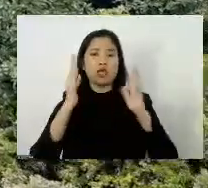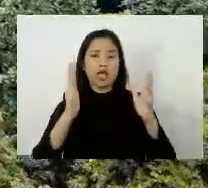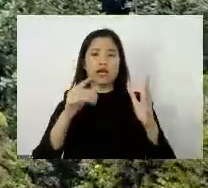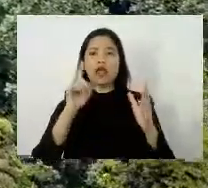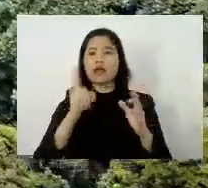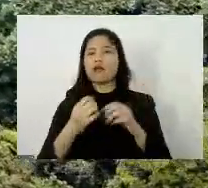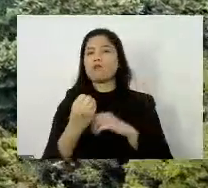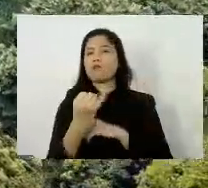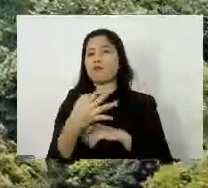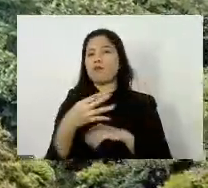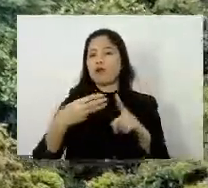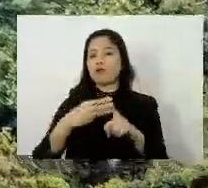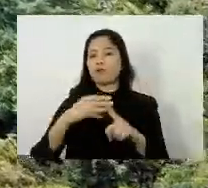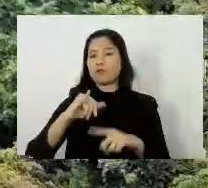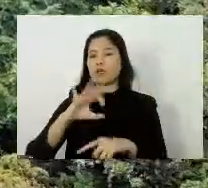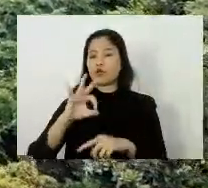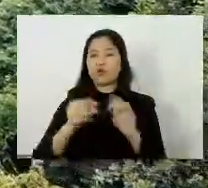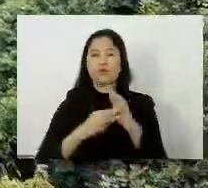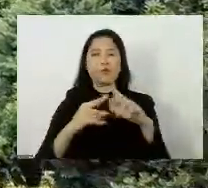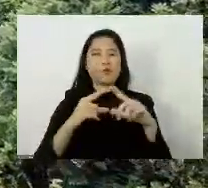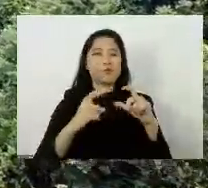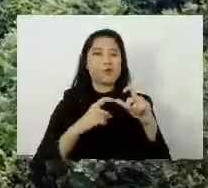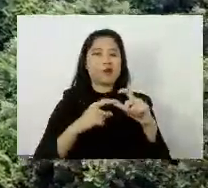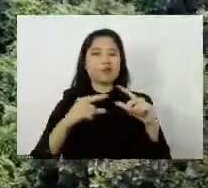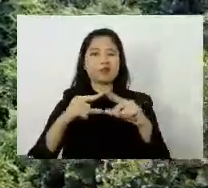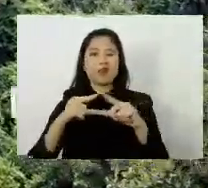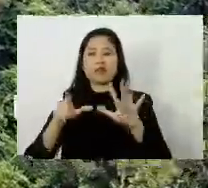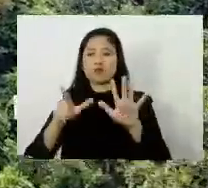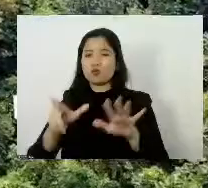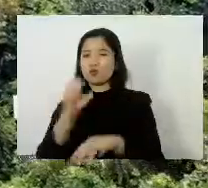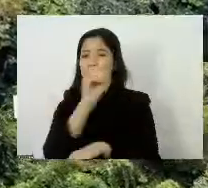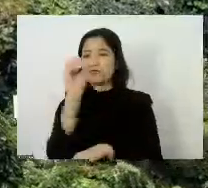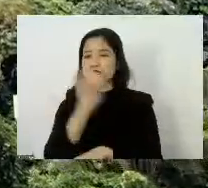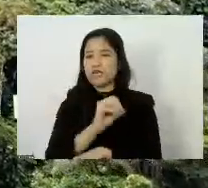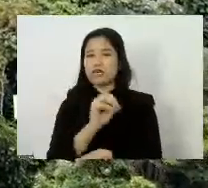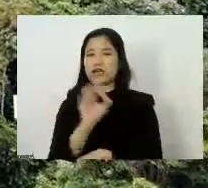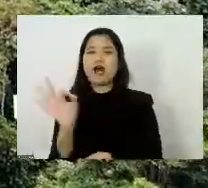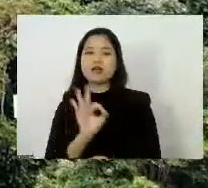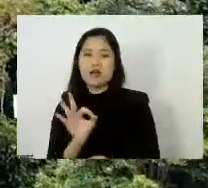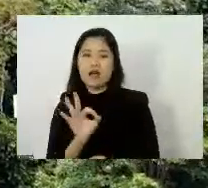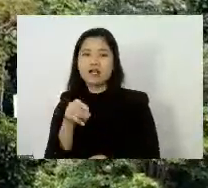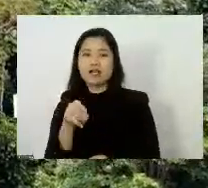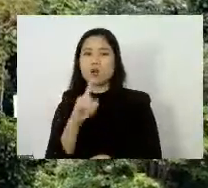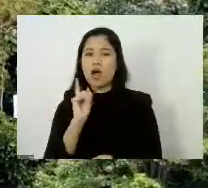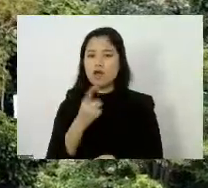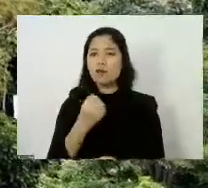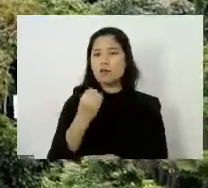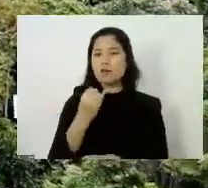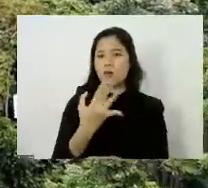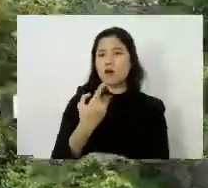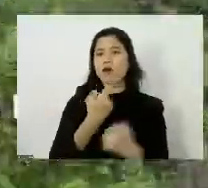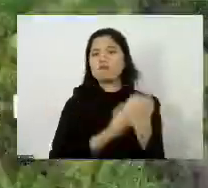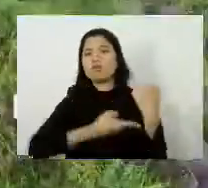tujuh persen hal itu setara dengan potensi kehilangan sejumlah